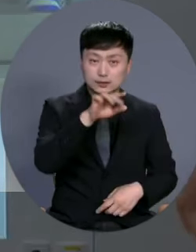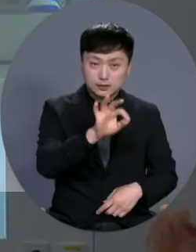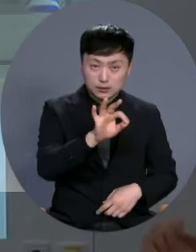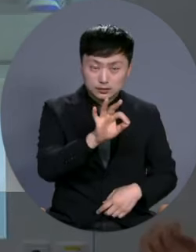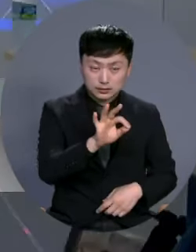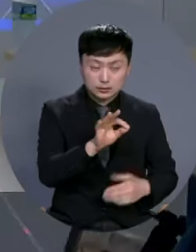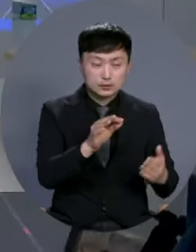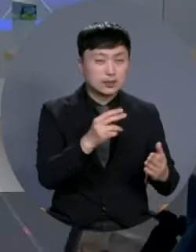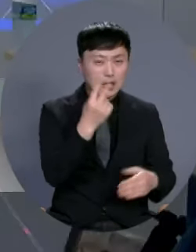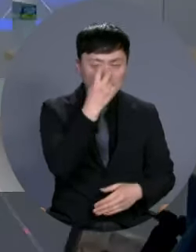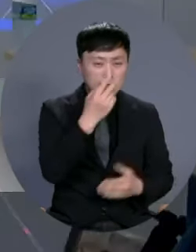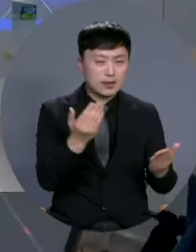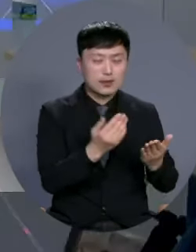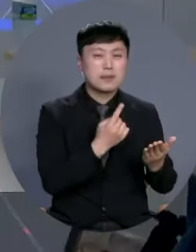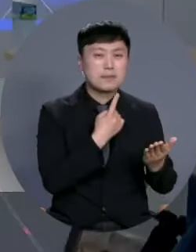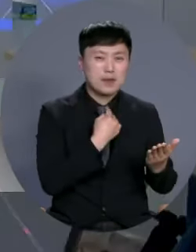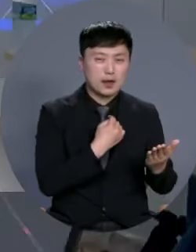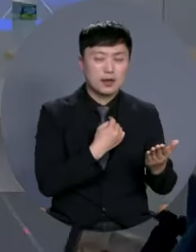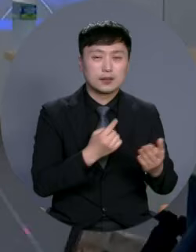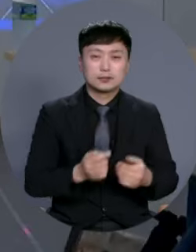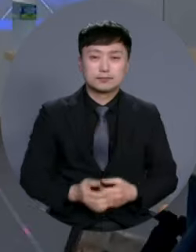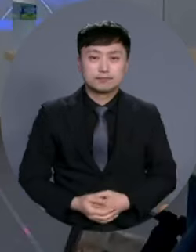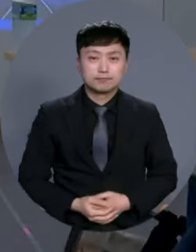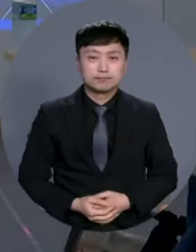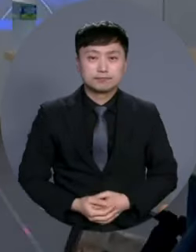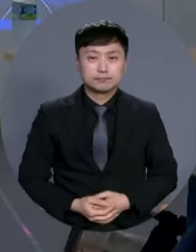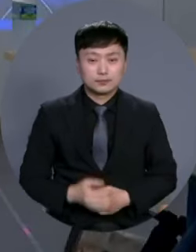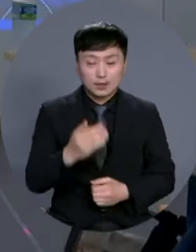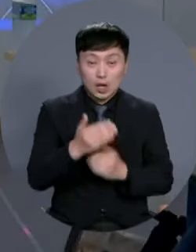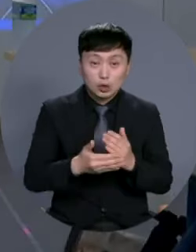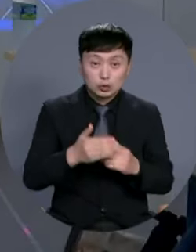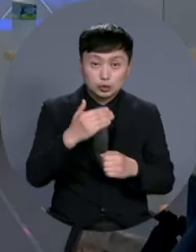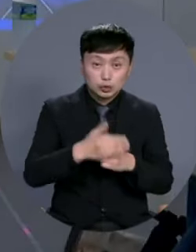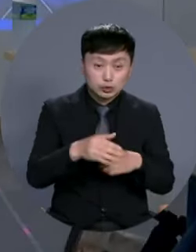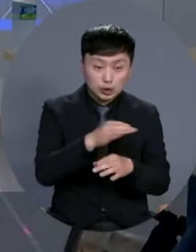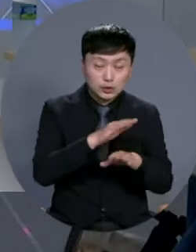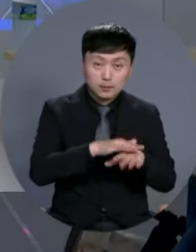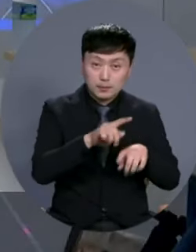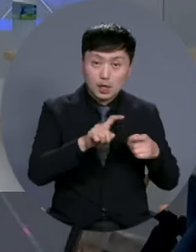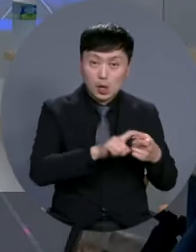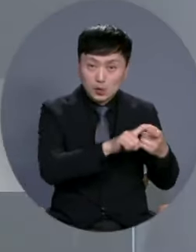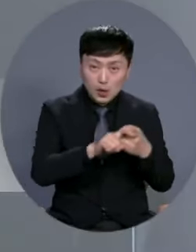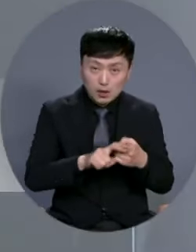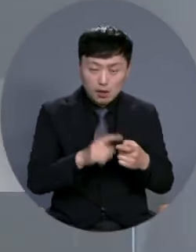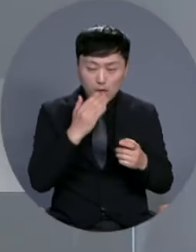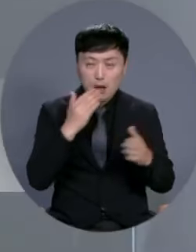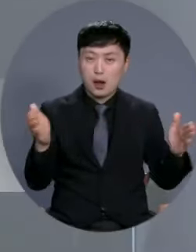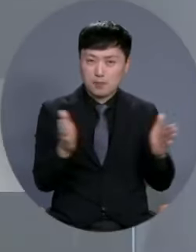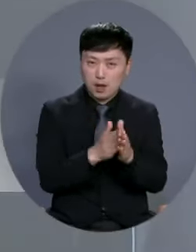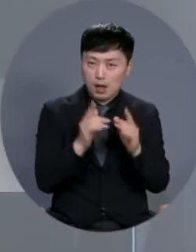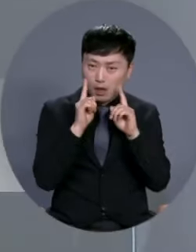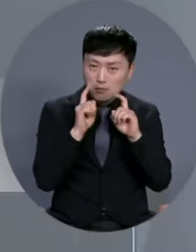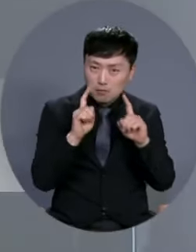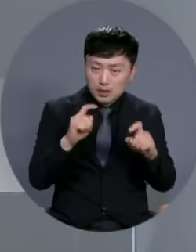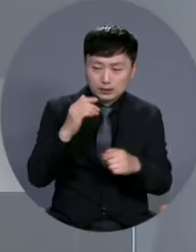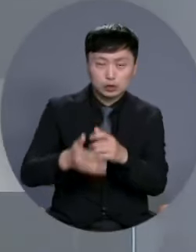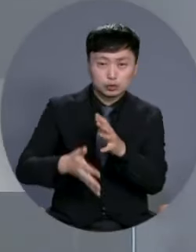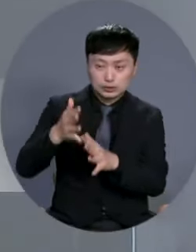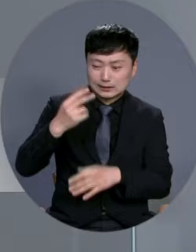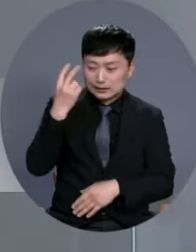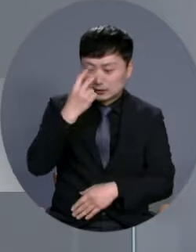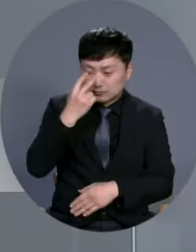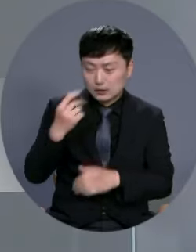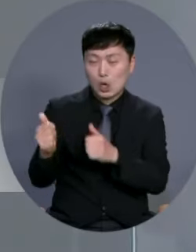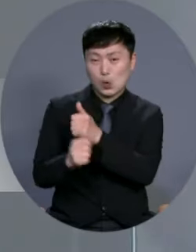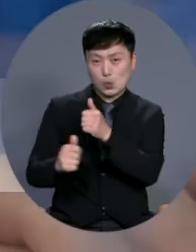감사로 있었다는 사실이 드러났기 때문입니다. 대구경실련은 유착 의혹을 제기하며 같은 달 대구시에